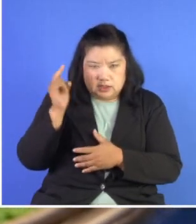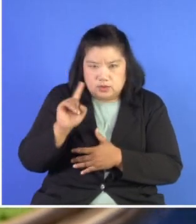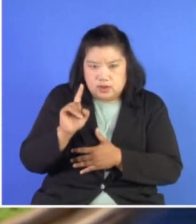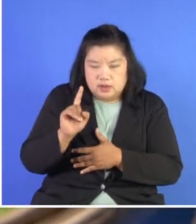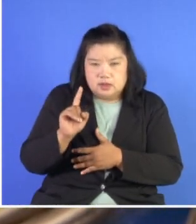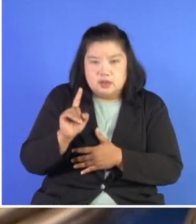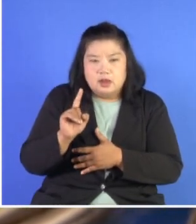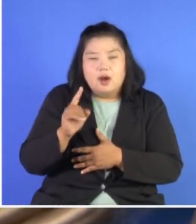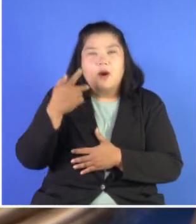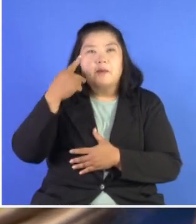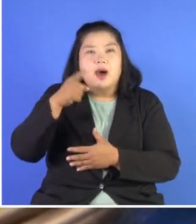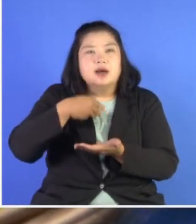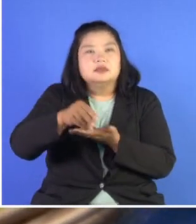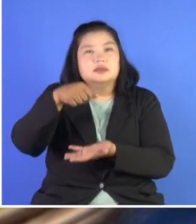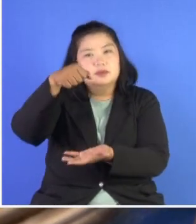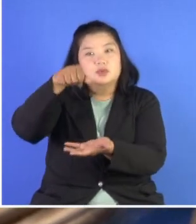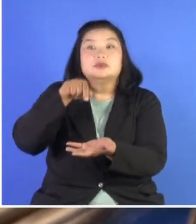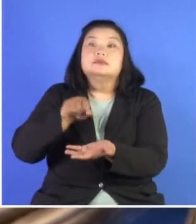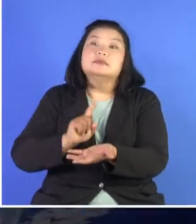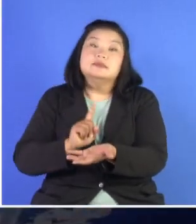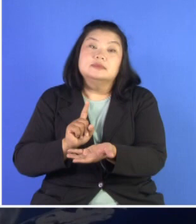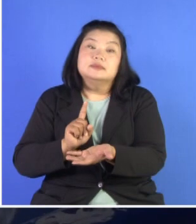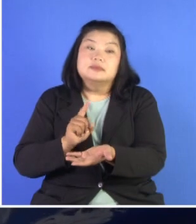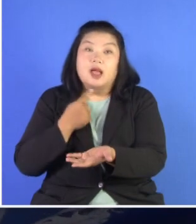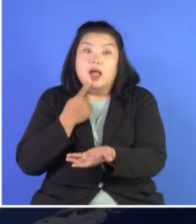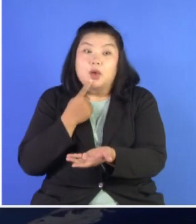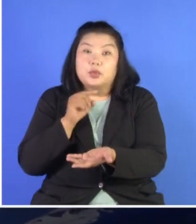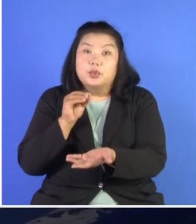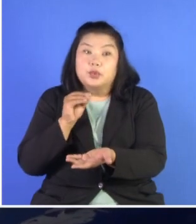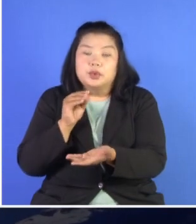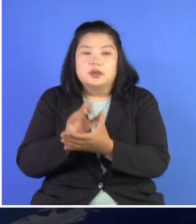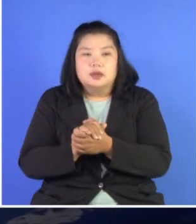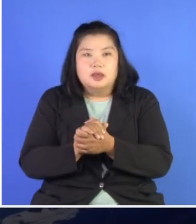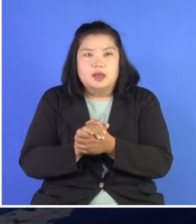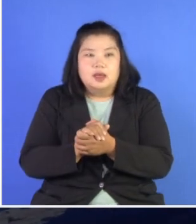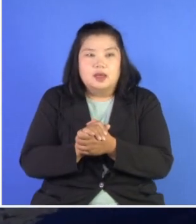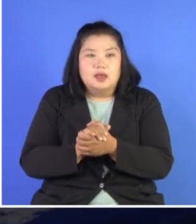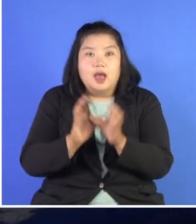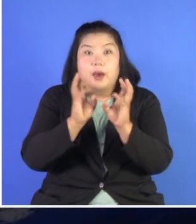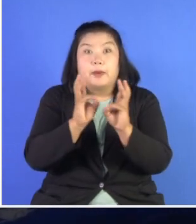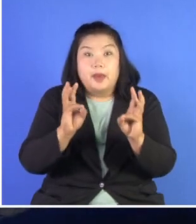เสียงคุณป้าเวลาพูดเร็วๆใครหำนะครับ